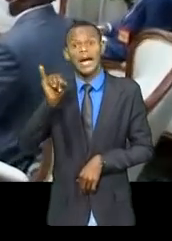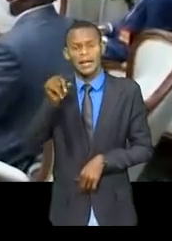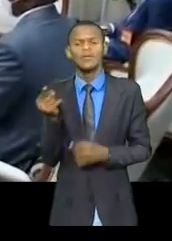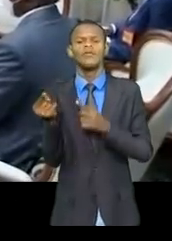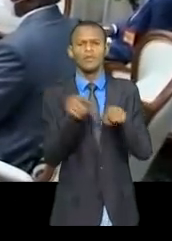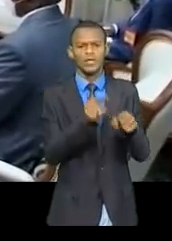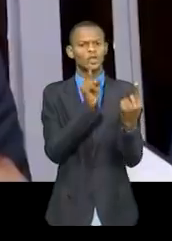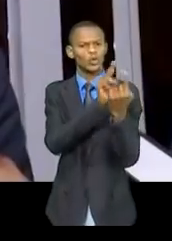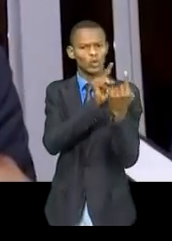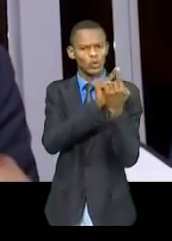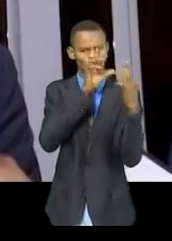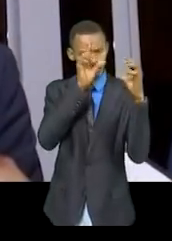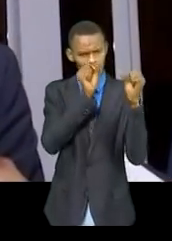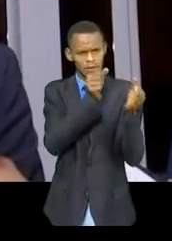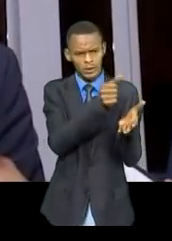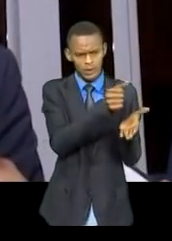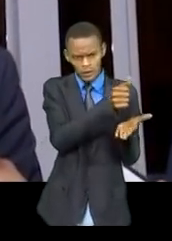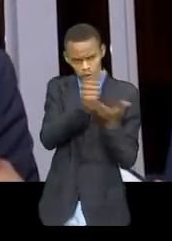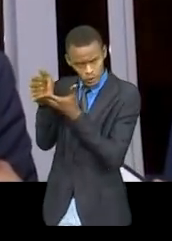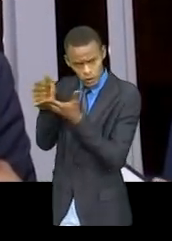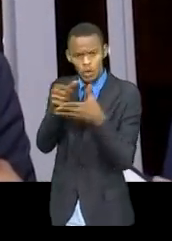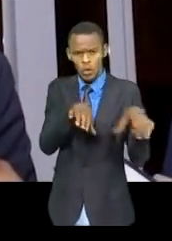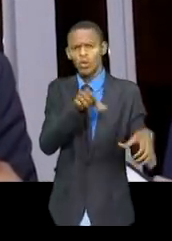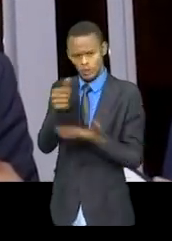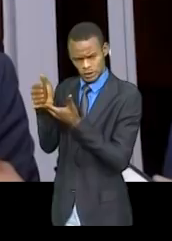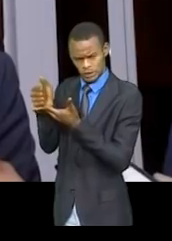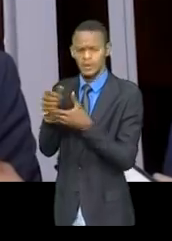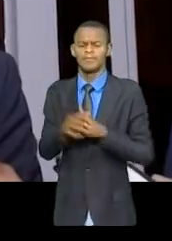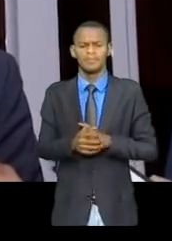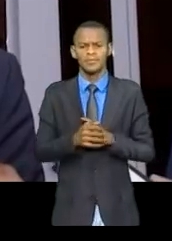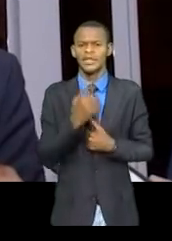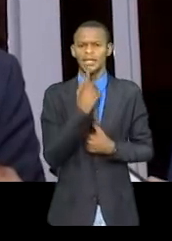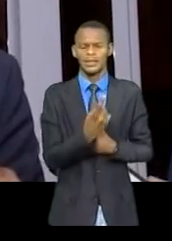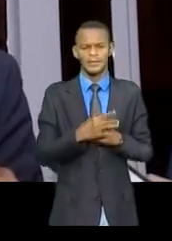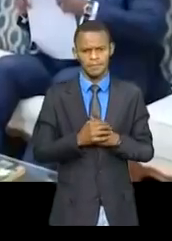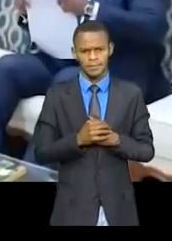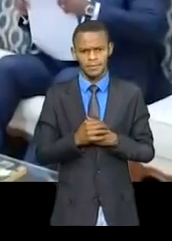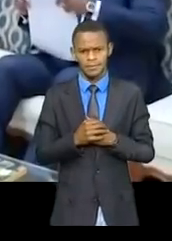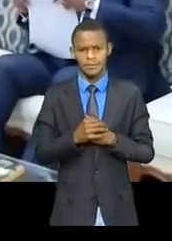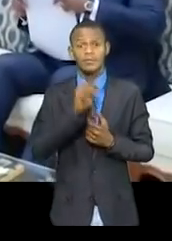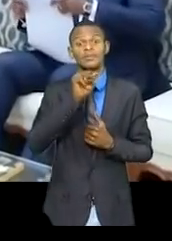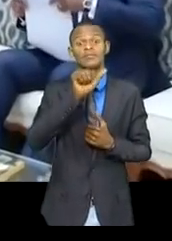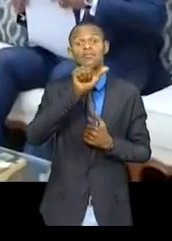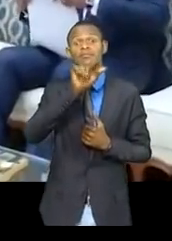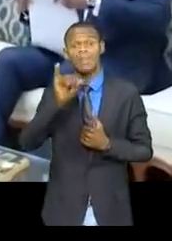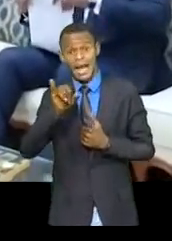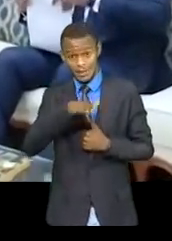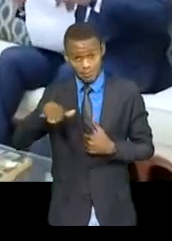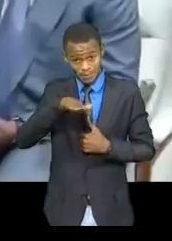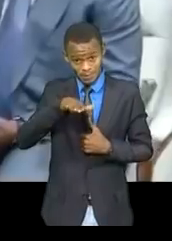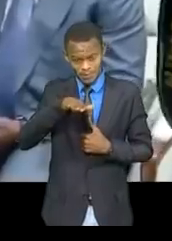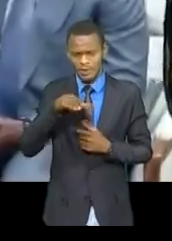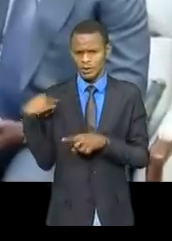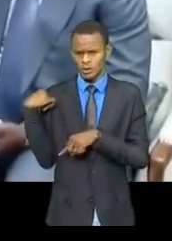Mali. Le Mali, depuis le mois d'août, est dans un régime d'exception et traverse une période particulièrement